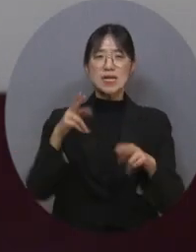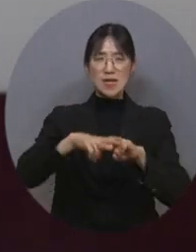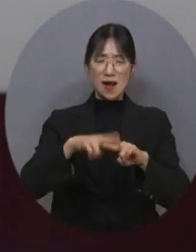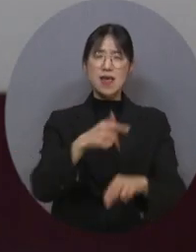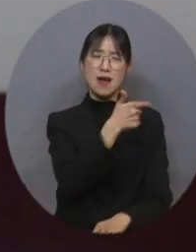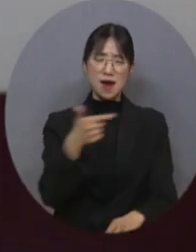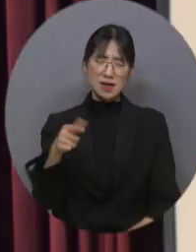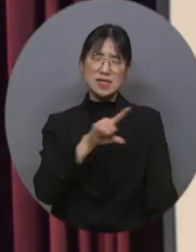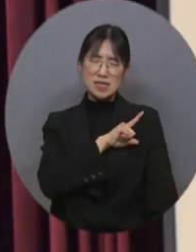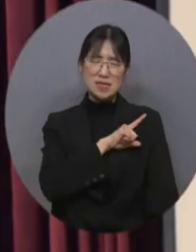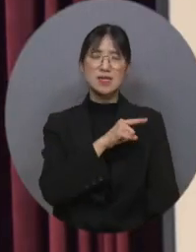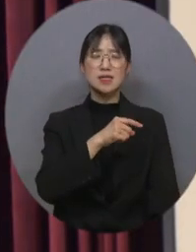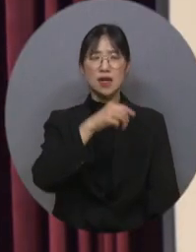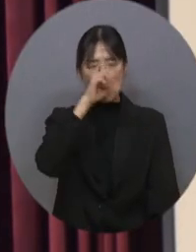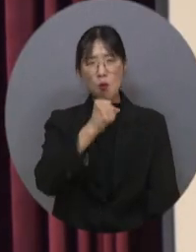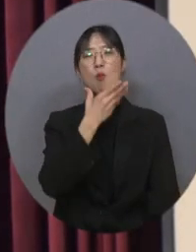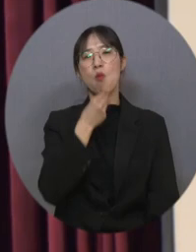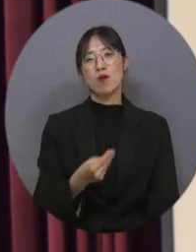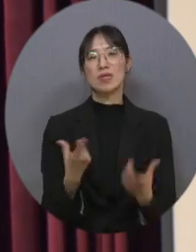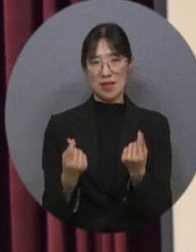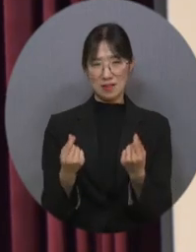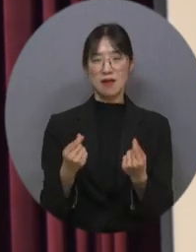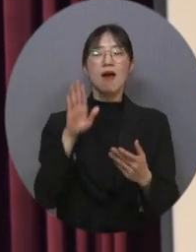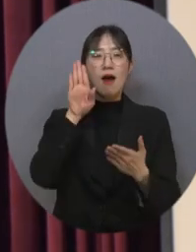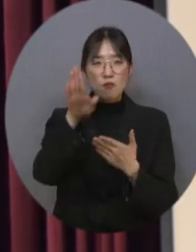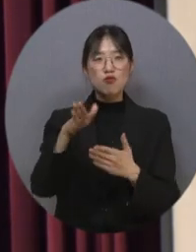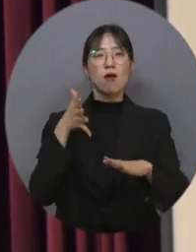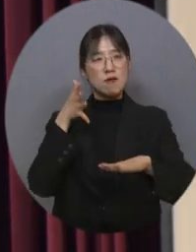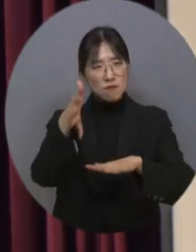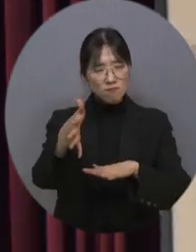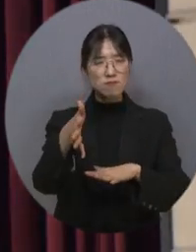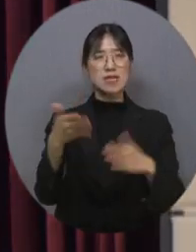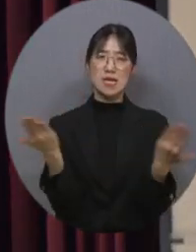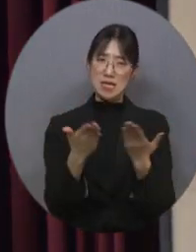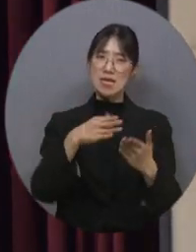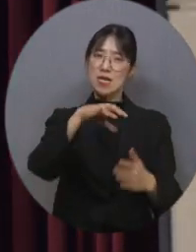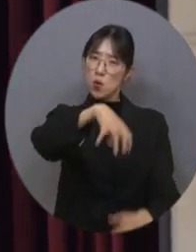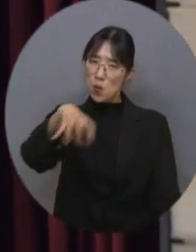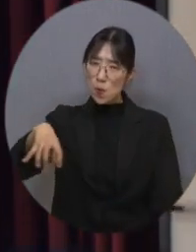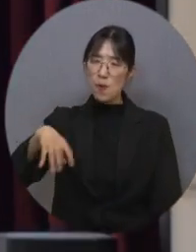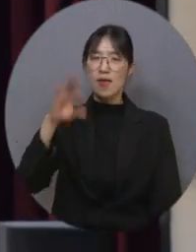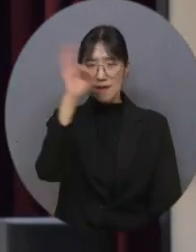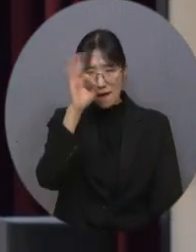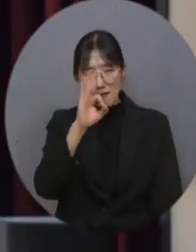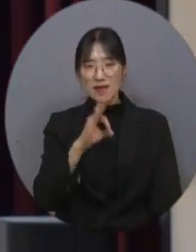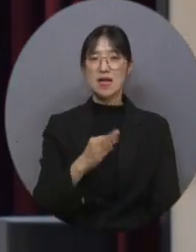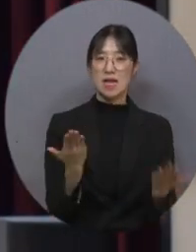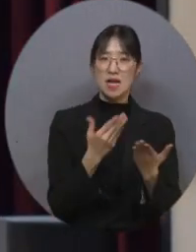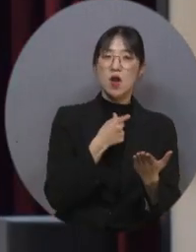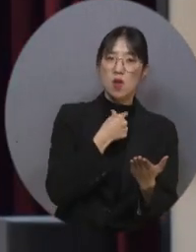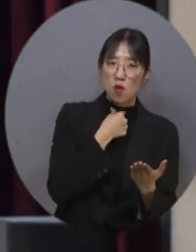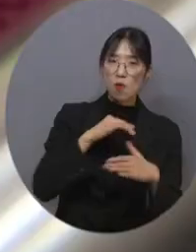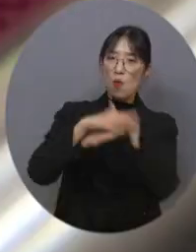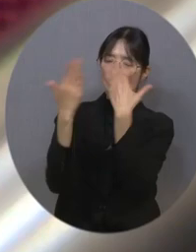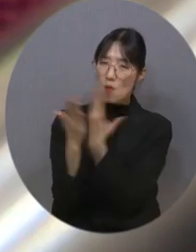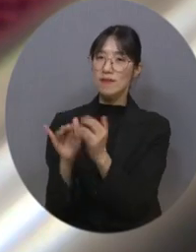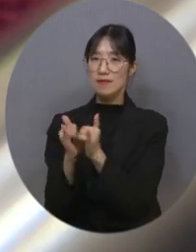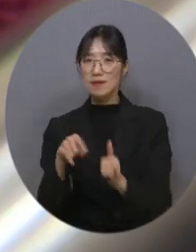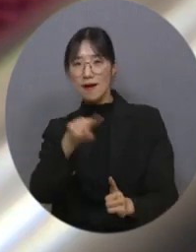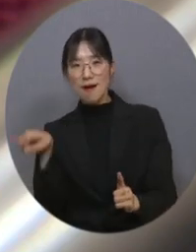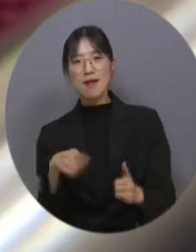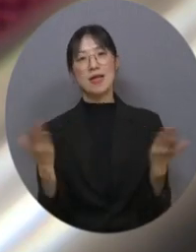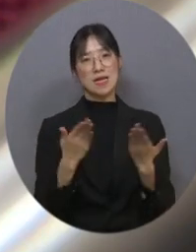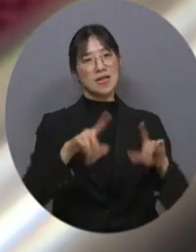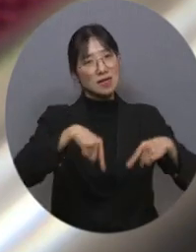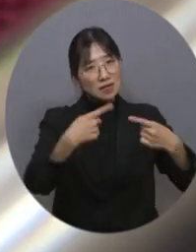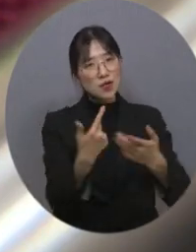말을 가슴에 새기며 앞으로도 더 전문적이고 다양한 일자리 개발에 힘써 일자리를 원하시는 모든 어르신들이 일하실 수